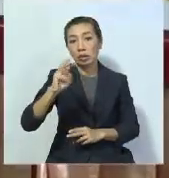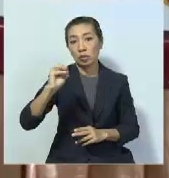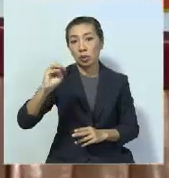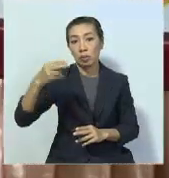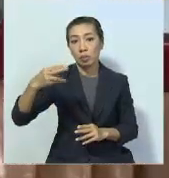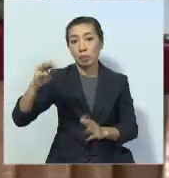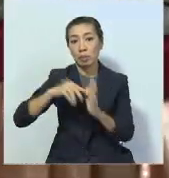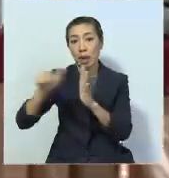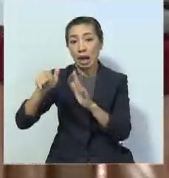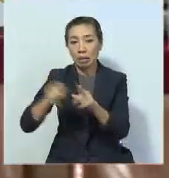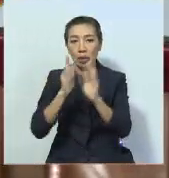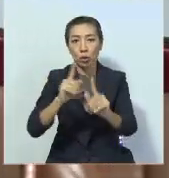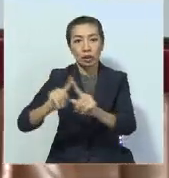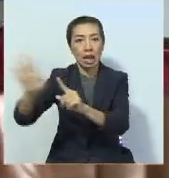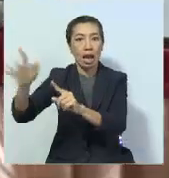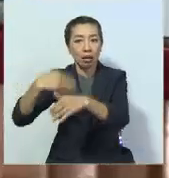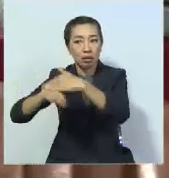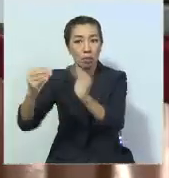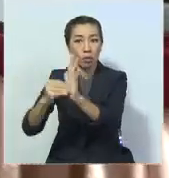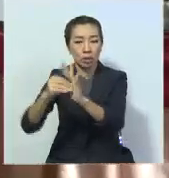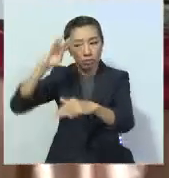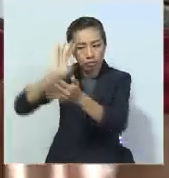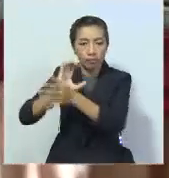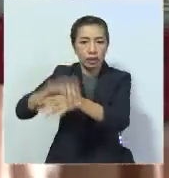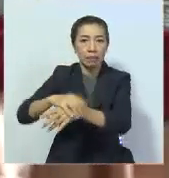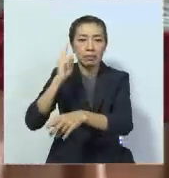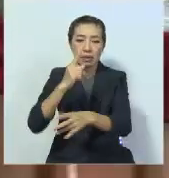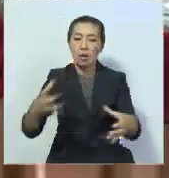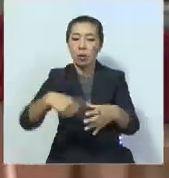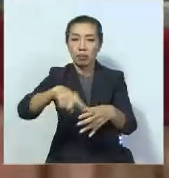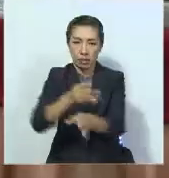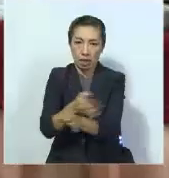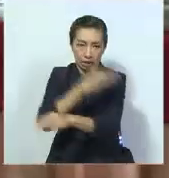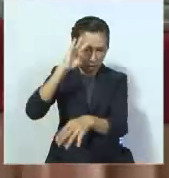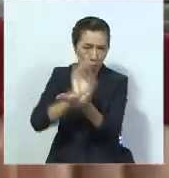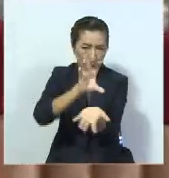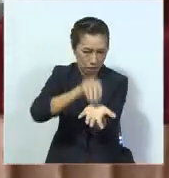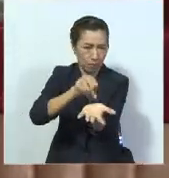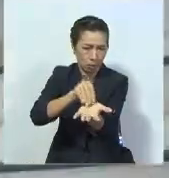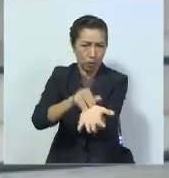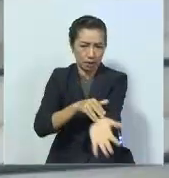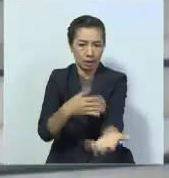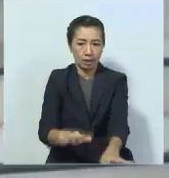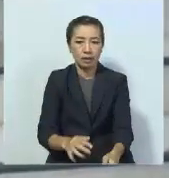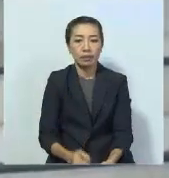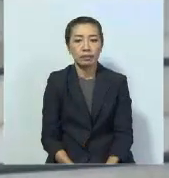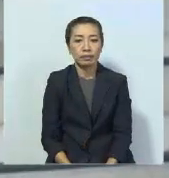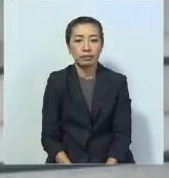จับกุมได้ที่กรุงเทพซึ่งผู้ต้องหากลุ่มนี้ตำรวจบอกว่าเฝ้าติดตามด้านการข่าวมานานแล้วเหมือนกันค่ะ